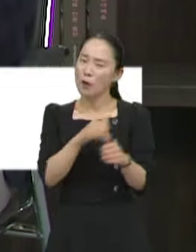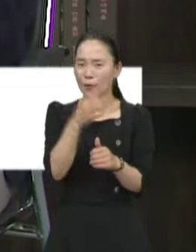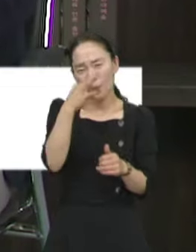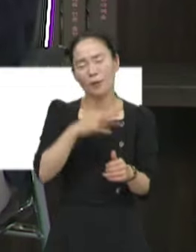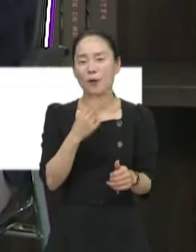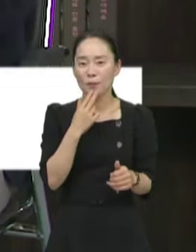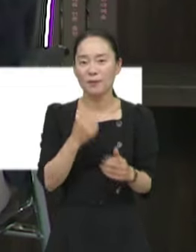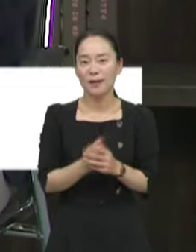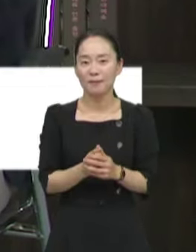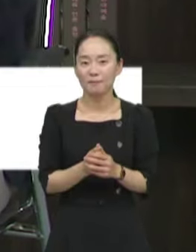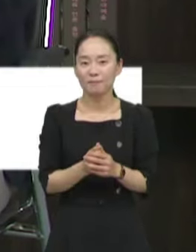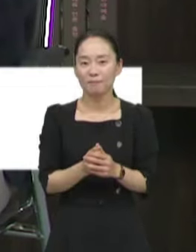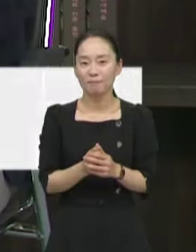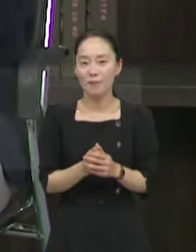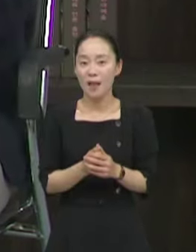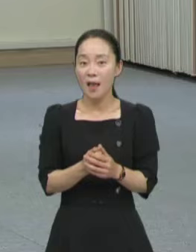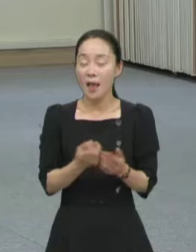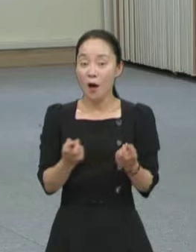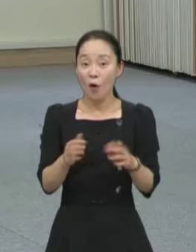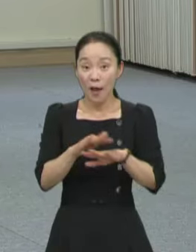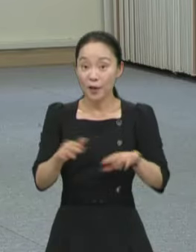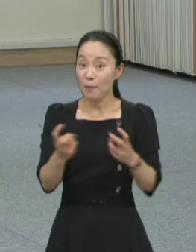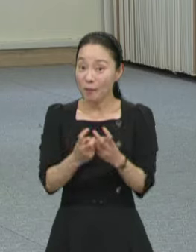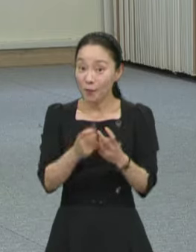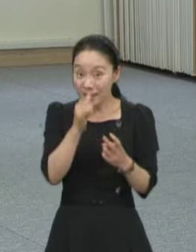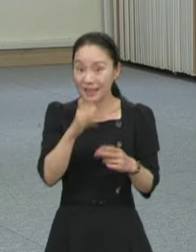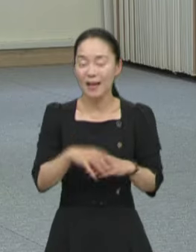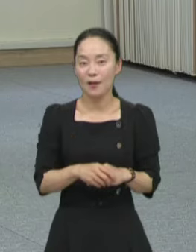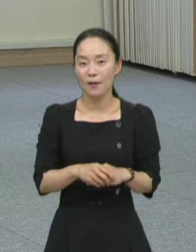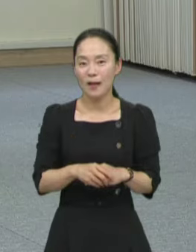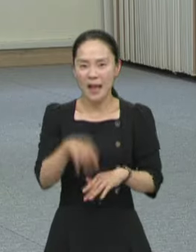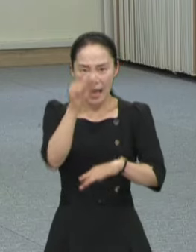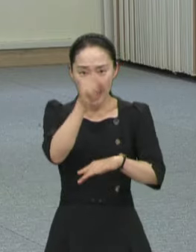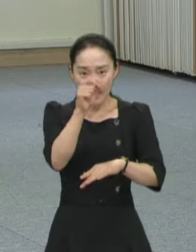못 봤습니다. 해법이 있을까요? 단순한